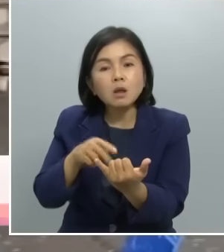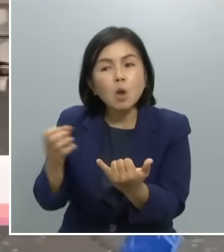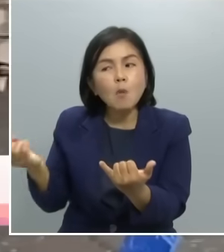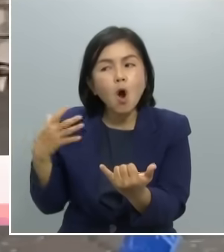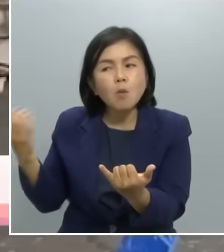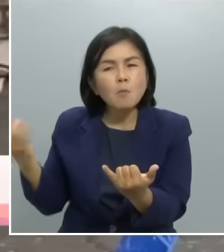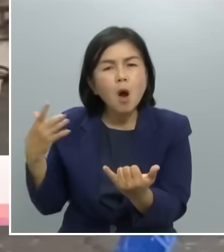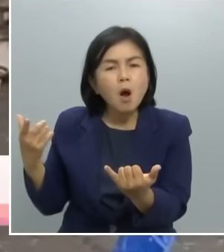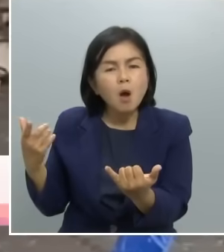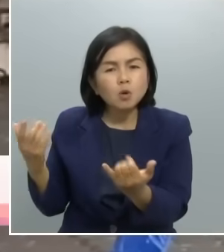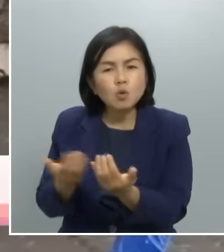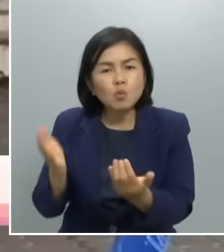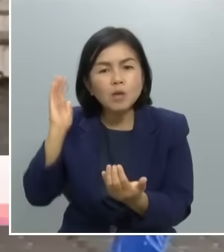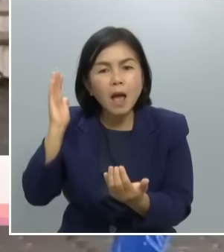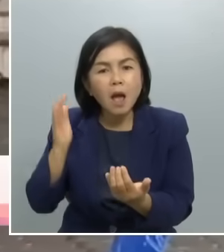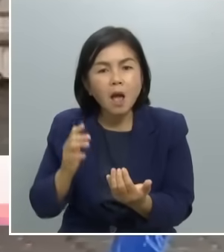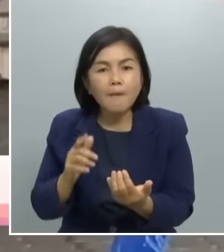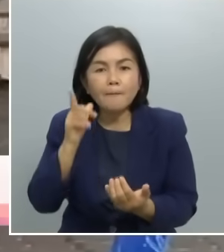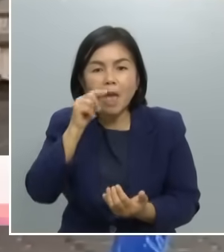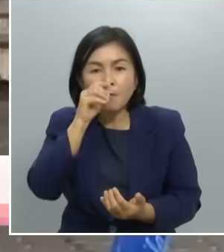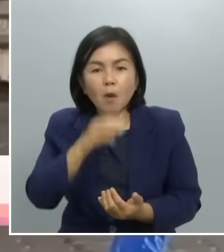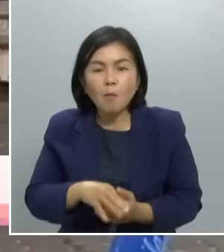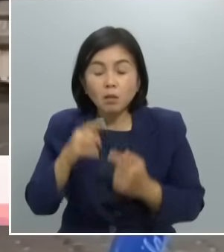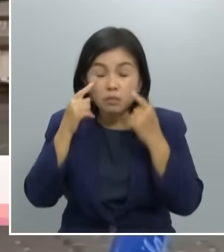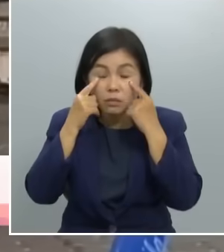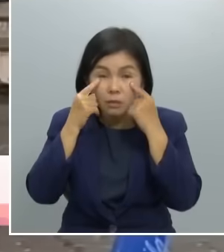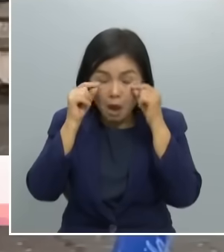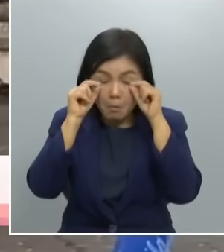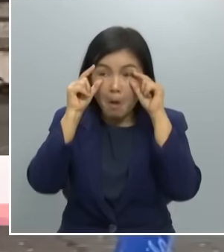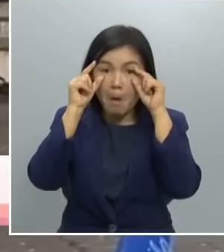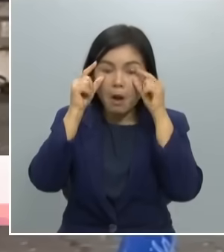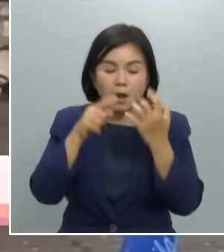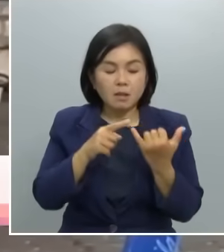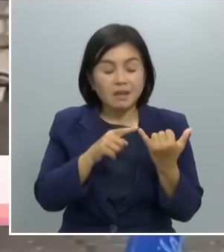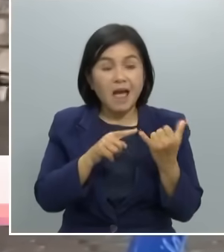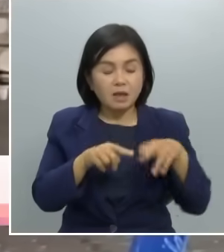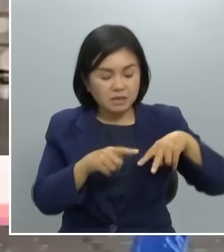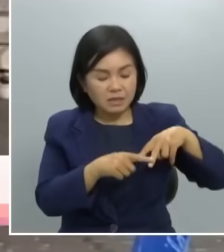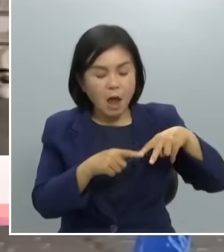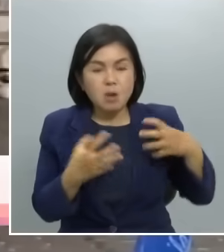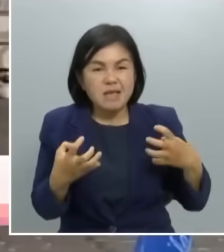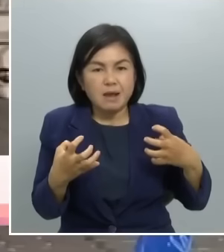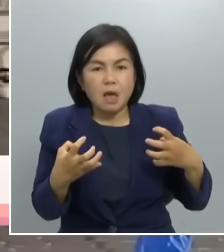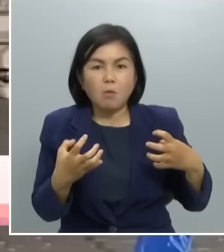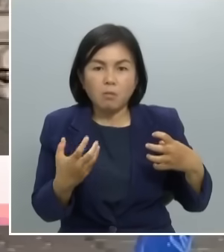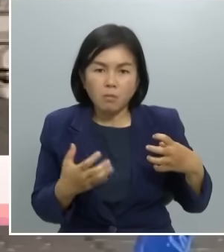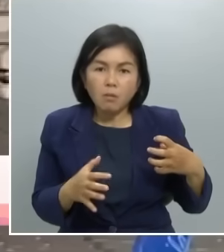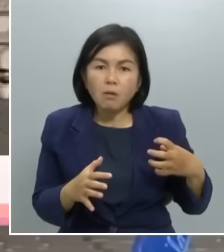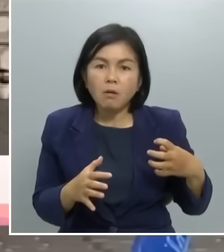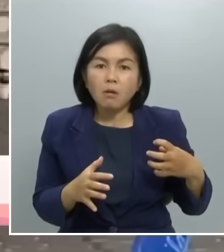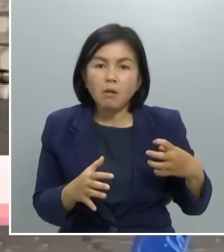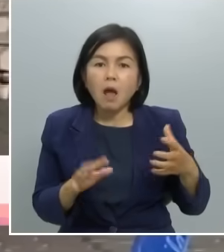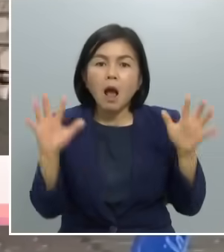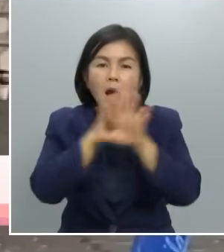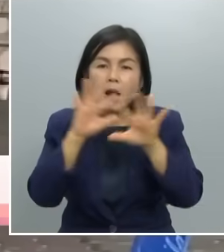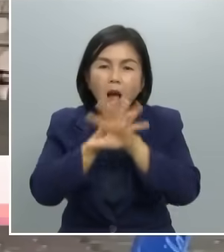ายเนี่ยขออภัยคุณผู้ชมครับแม่บอกว่านอนตาปลิ้นเท้าแข็งเขาบอกว่าน้องขาดน้ำอย่